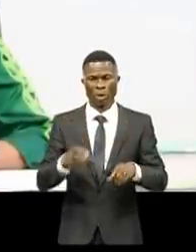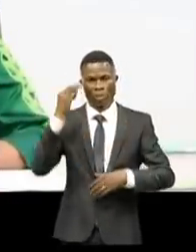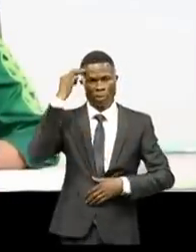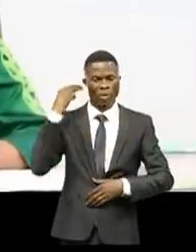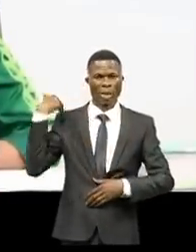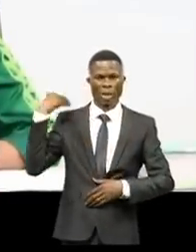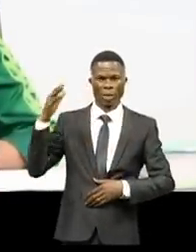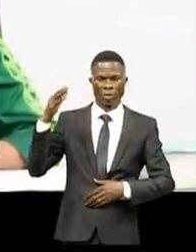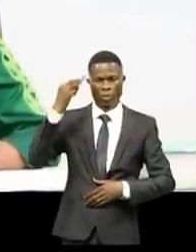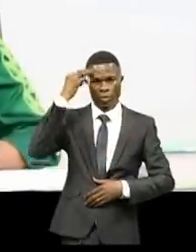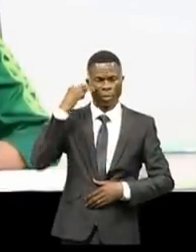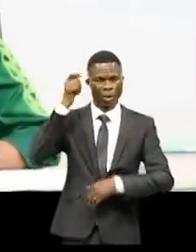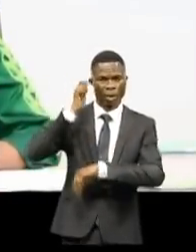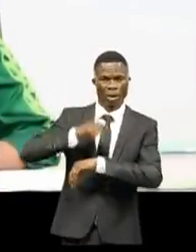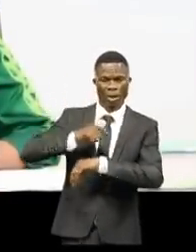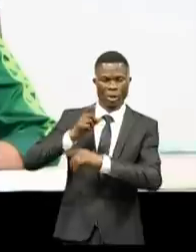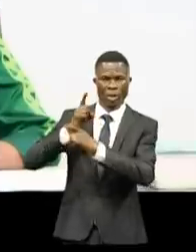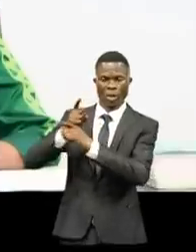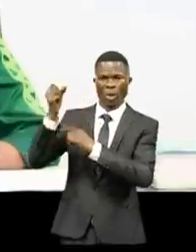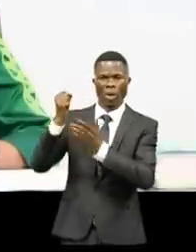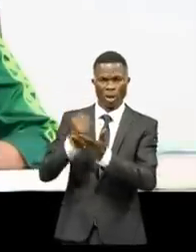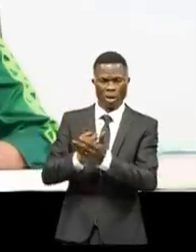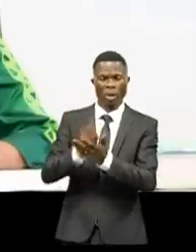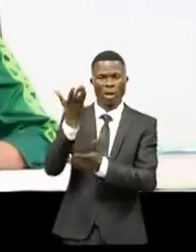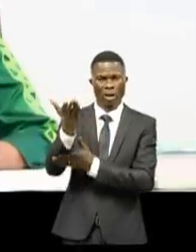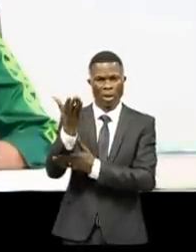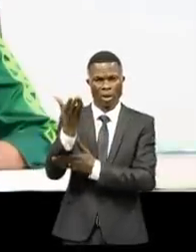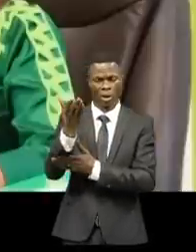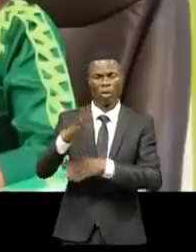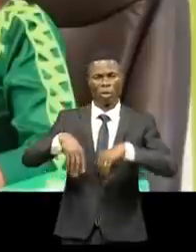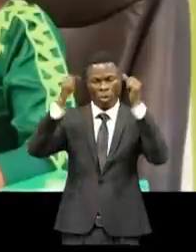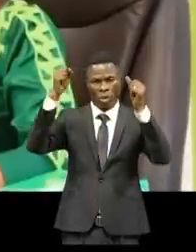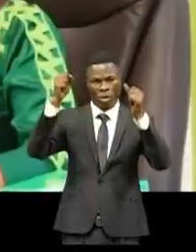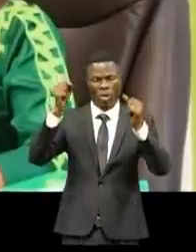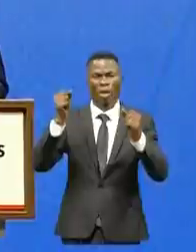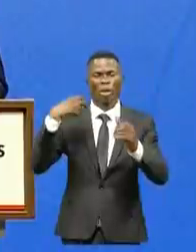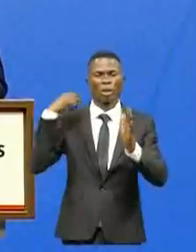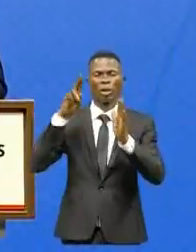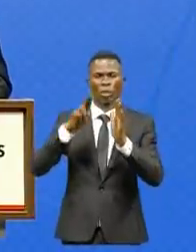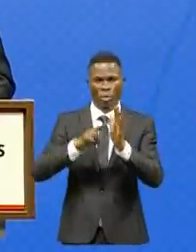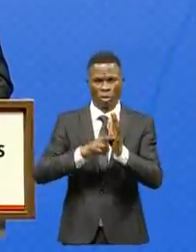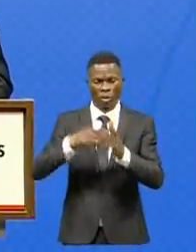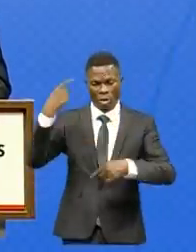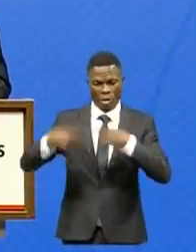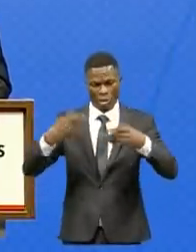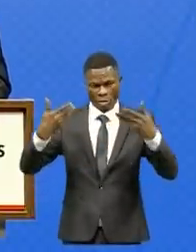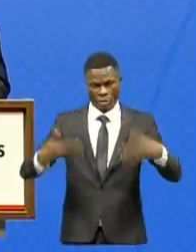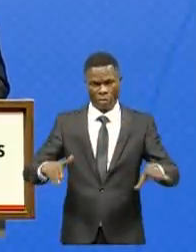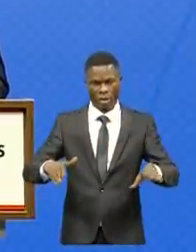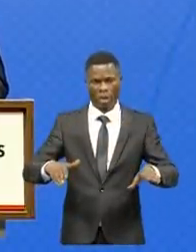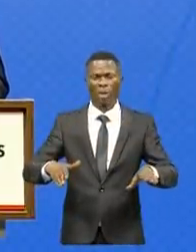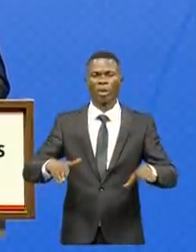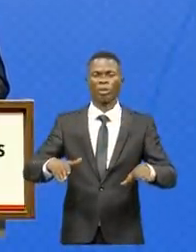ministre d'État, ministre de la Justice et garde des Sceaux, a sollicité l'approbation du gouvernement. Après débat et